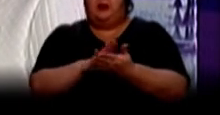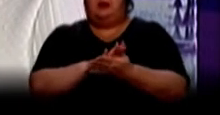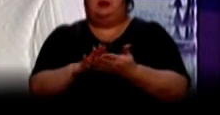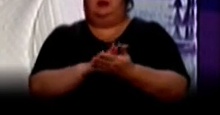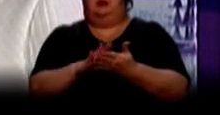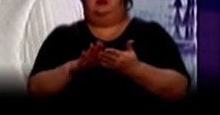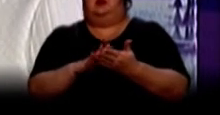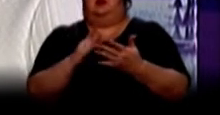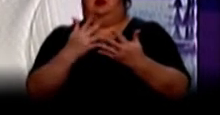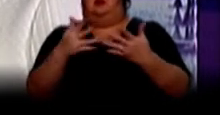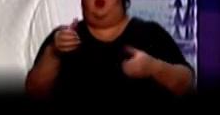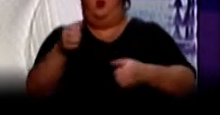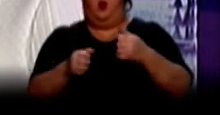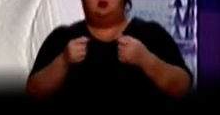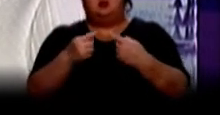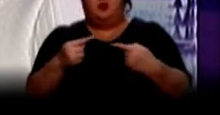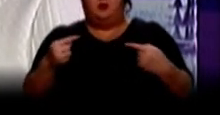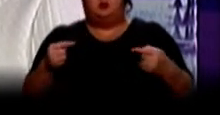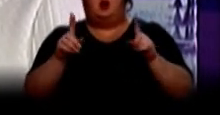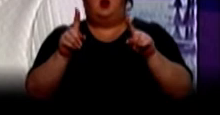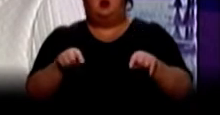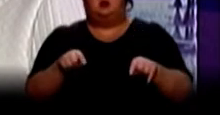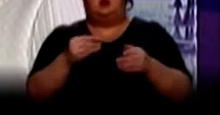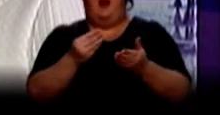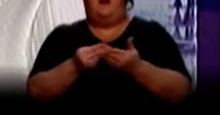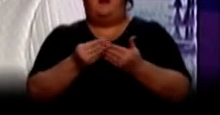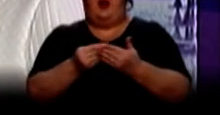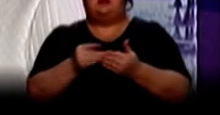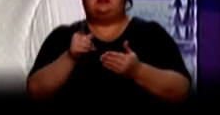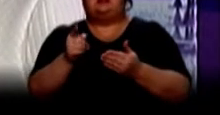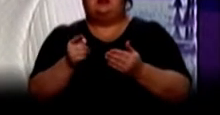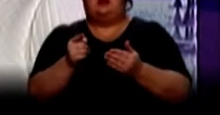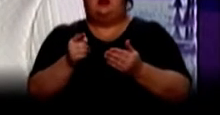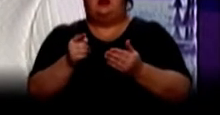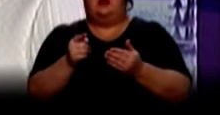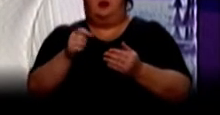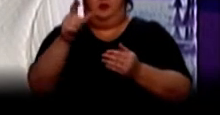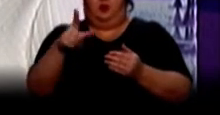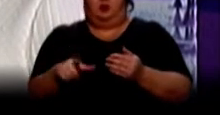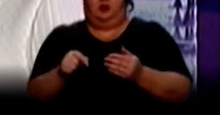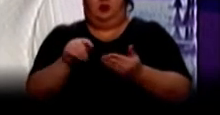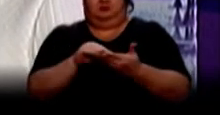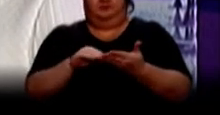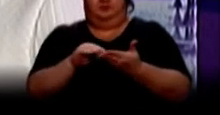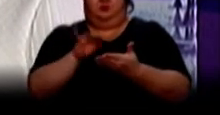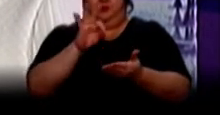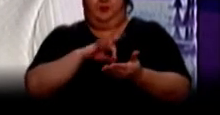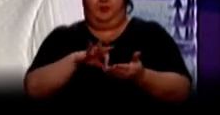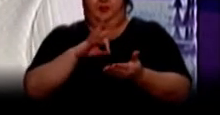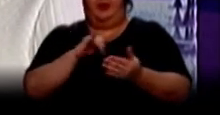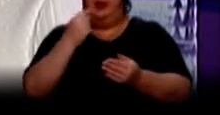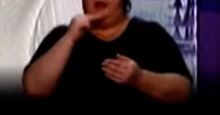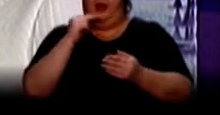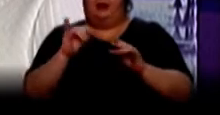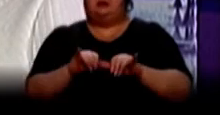різних там молочних продуктів. Тоді вартість цієї вторсировини і якість відповідно збільшується, і знову ж таки